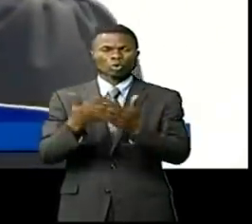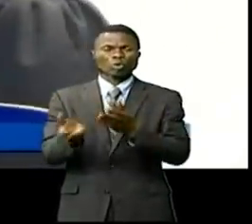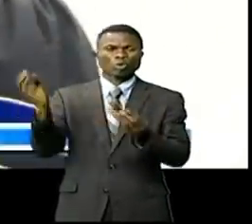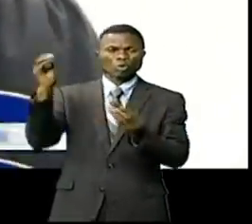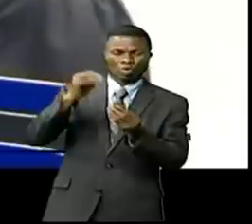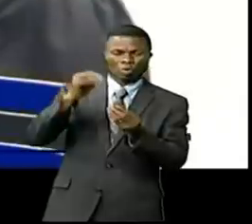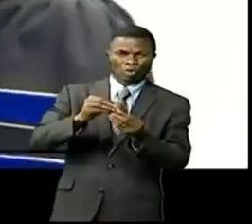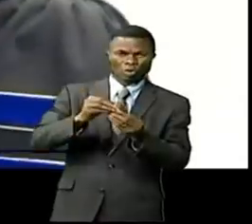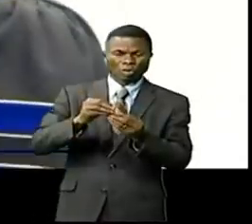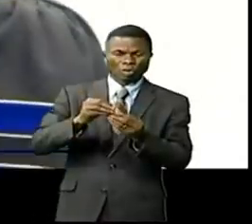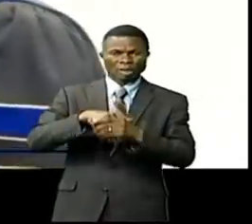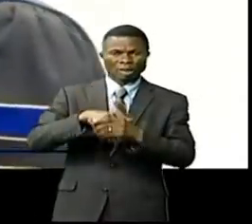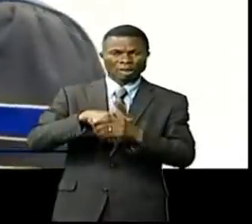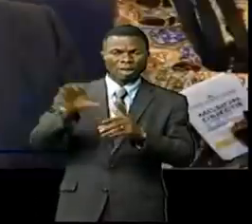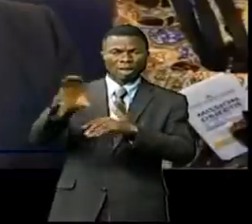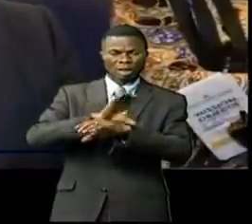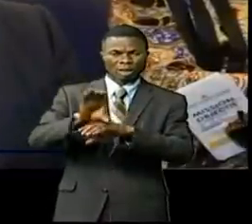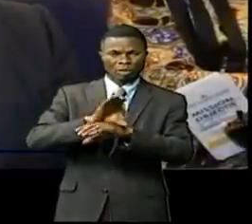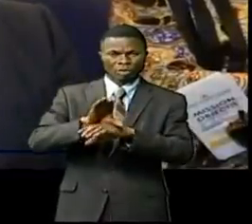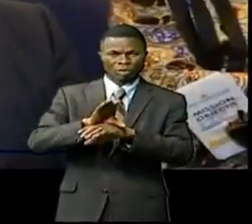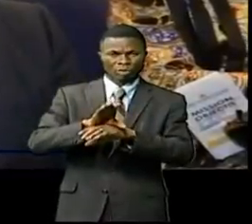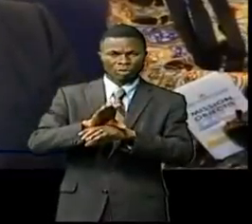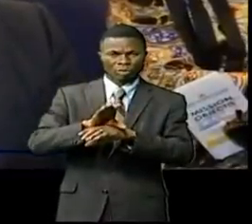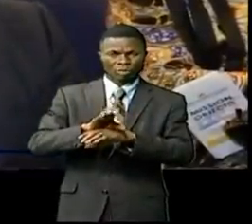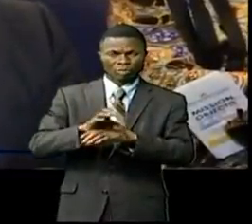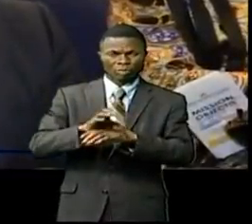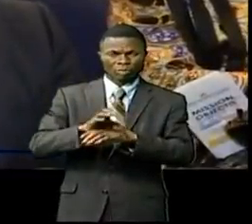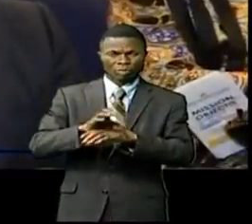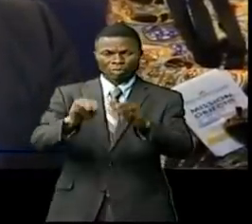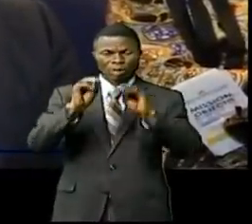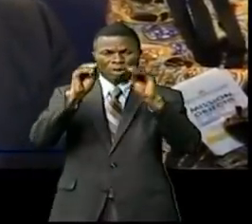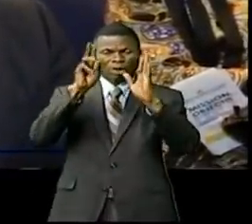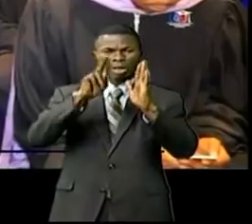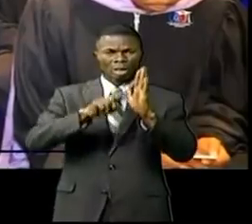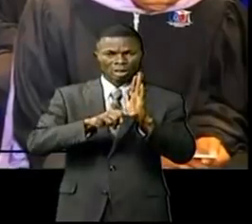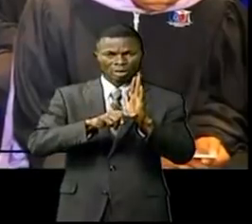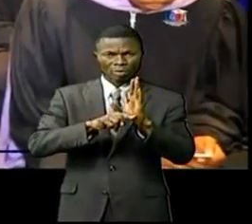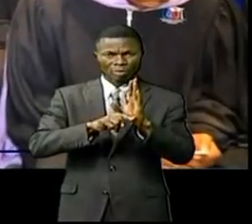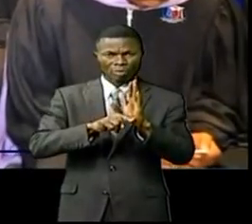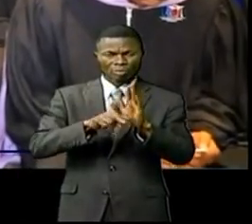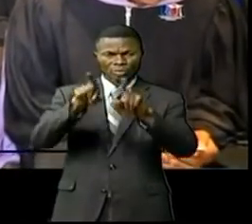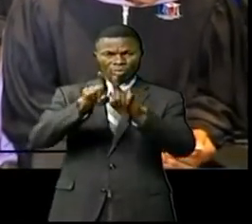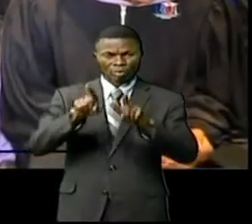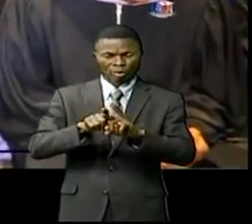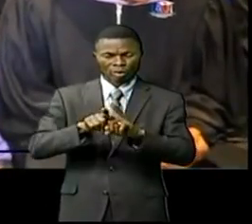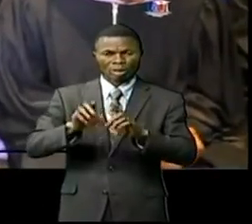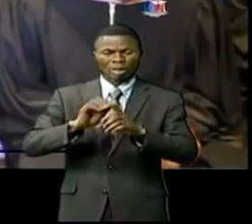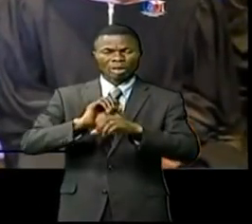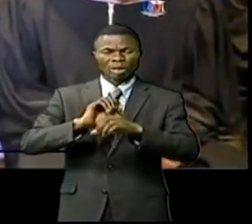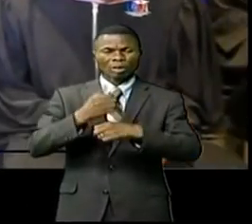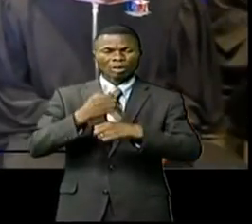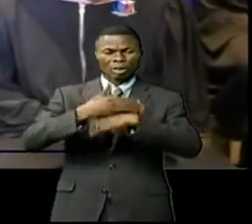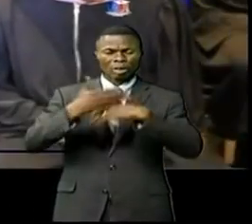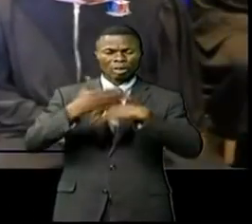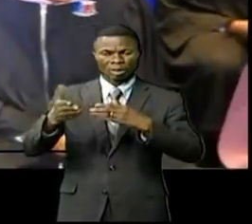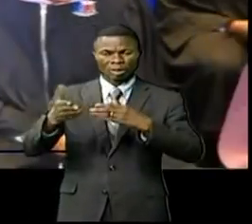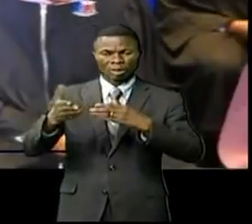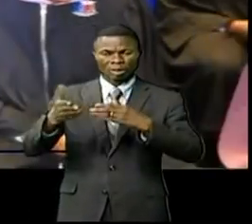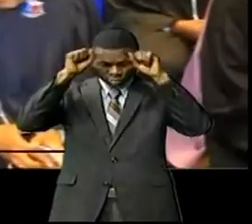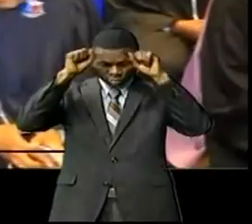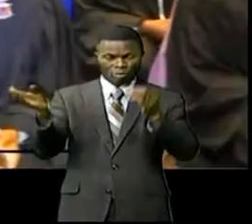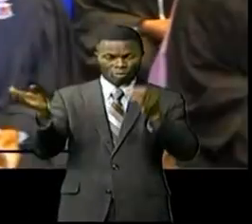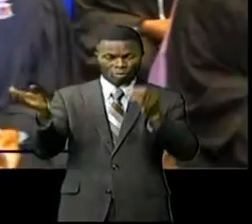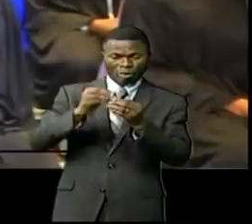niveau du contenu de cours, de la méthodologie d'enseignement que sur le plan structurel. Il est prévu l'augmentation